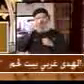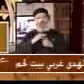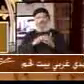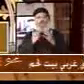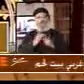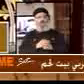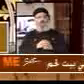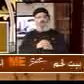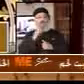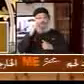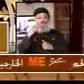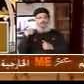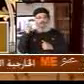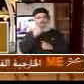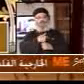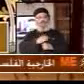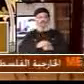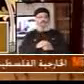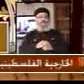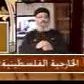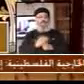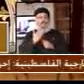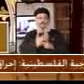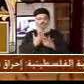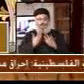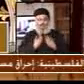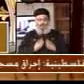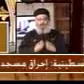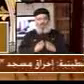لكن هذا القديس من وقاره